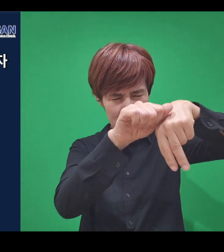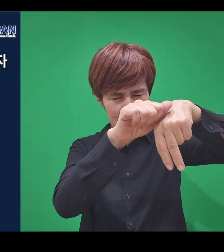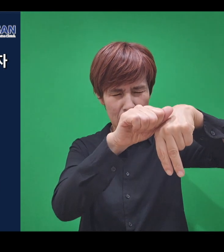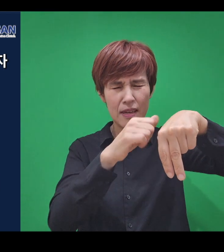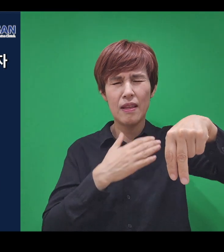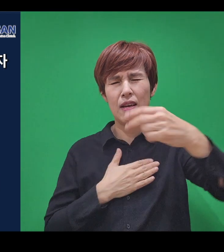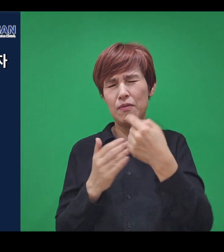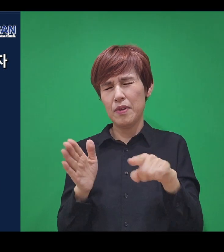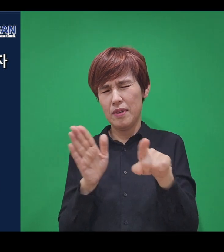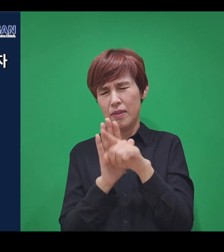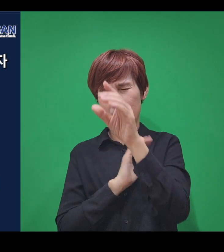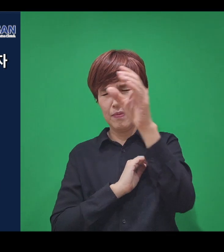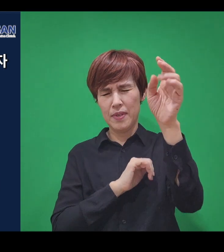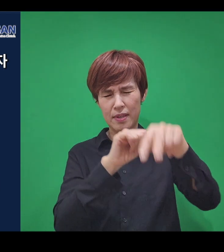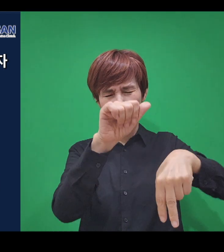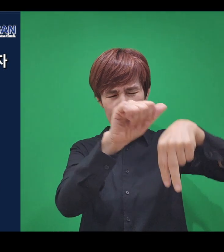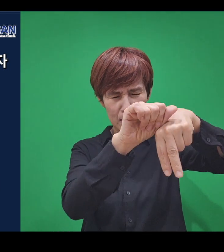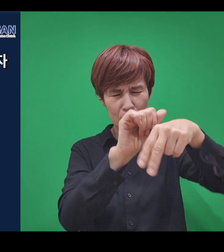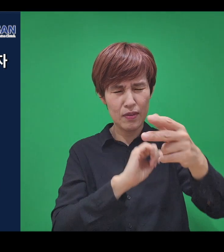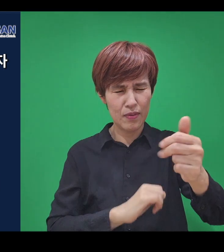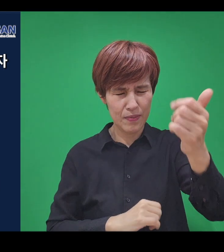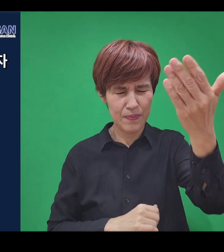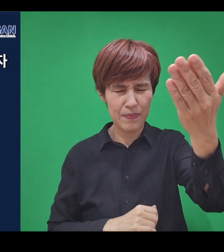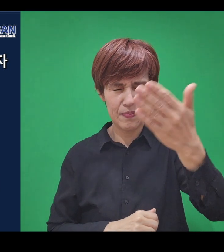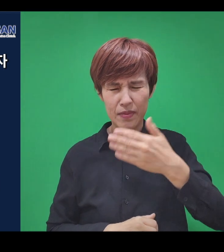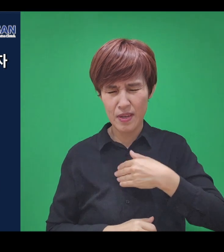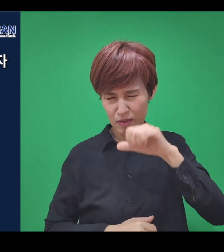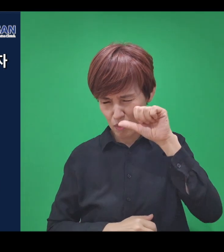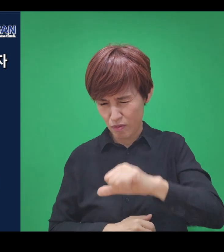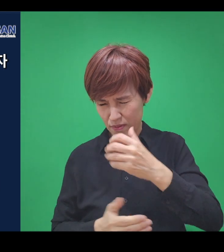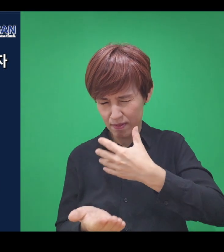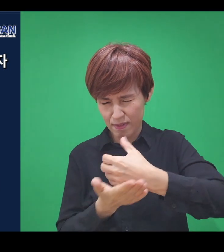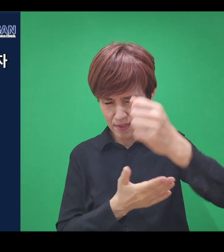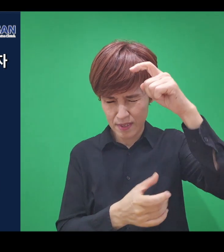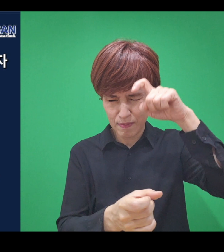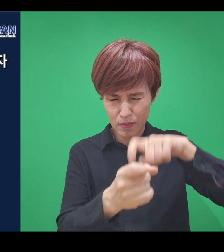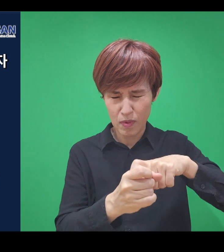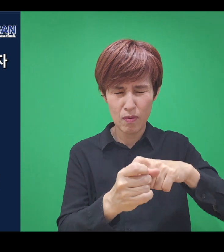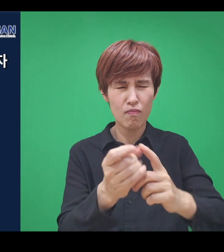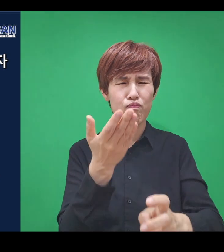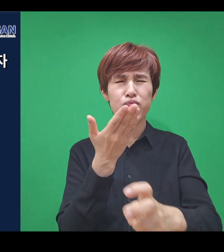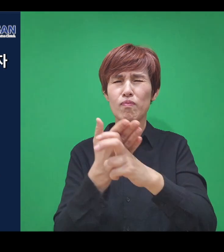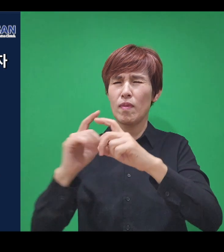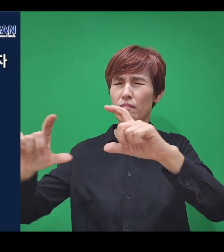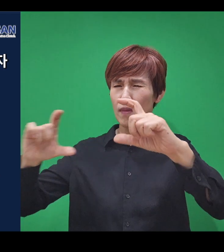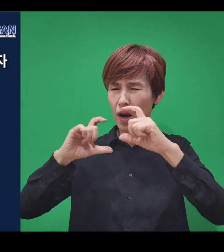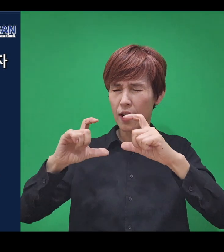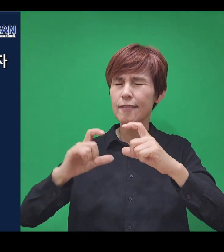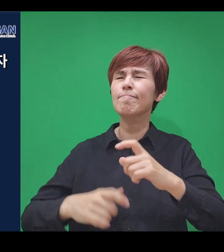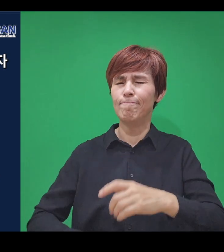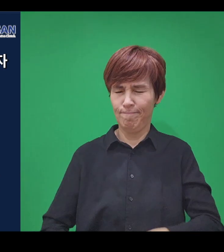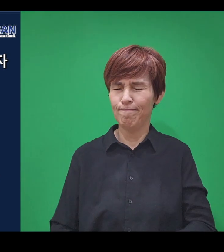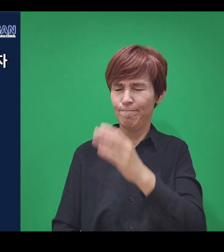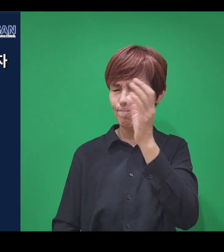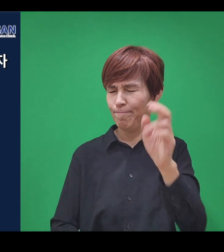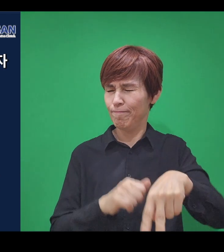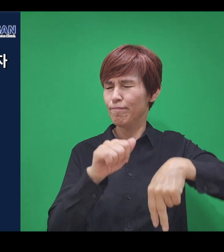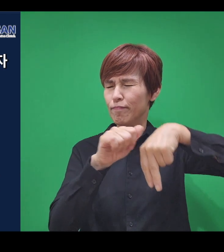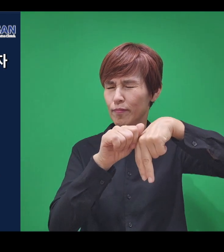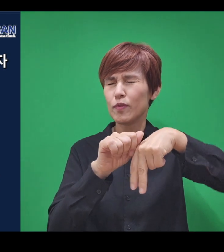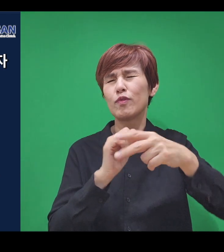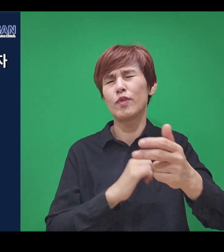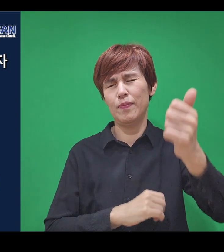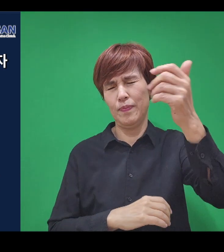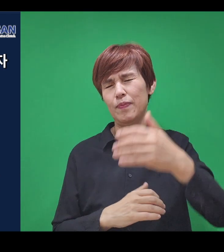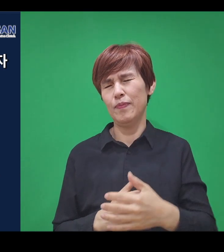주님, 나에게서 저주를 가져가시기 위해 불의한 재판에도 기꺼이 응하신 주님, 불의한 재판의